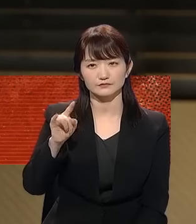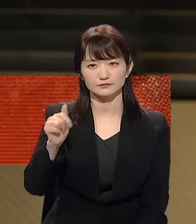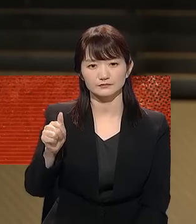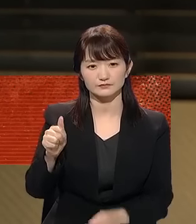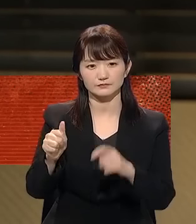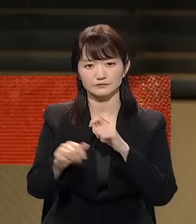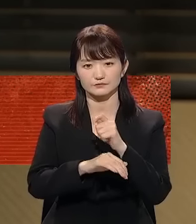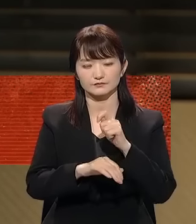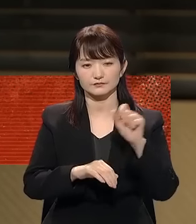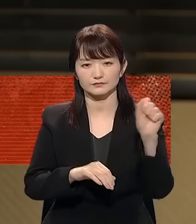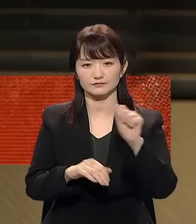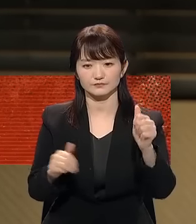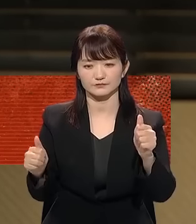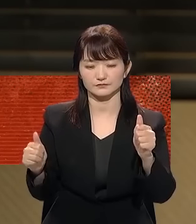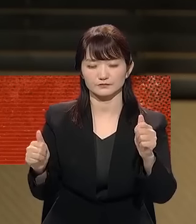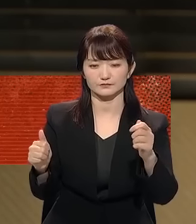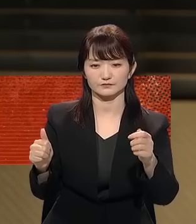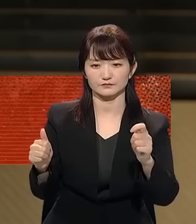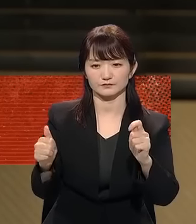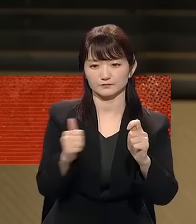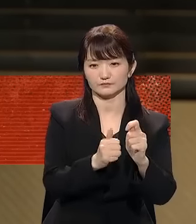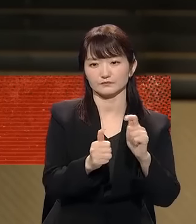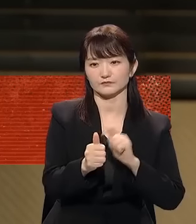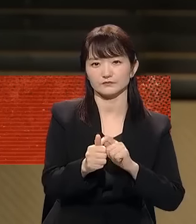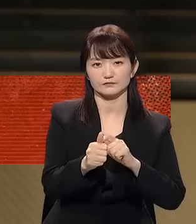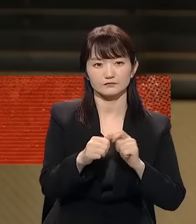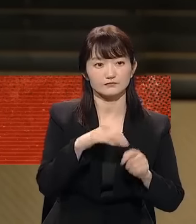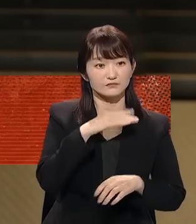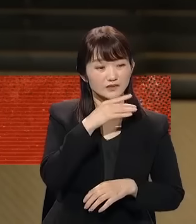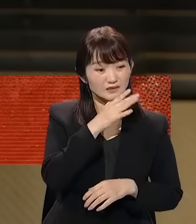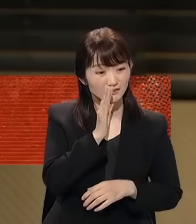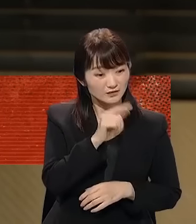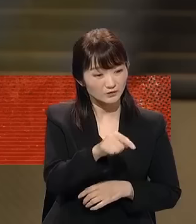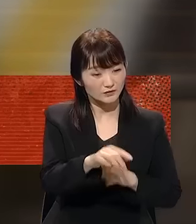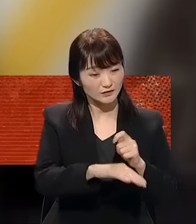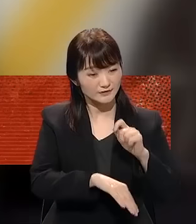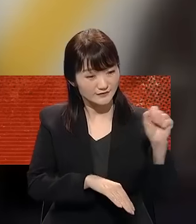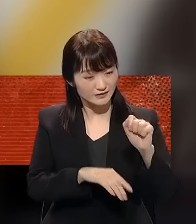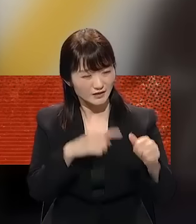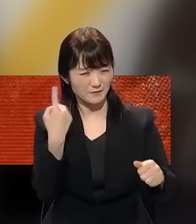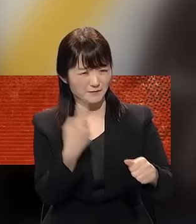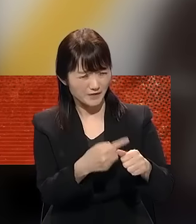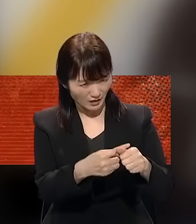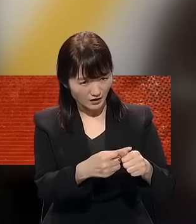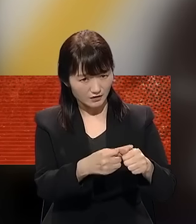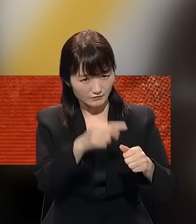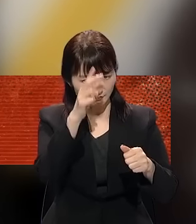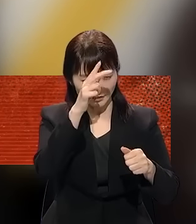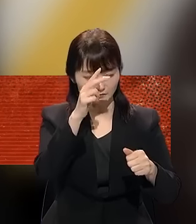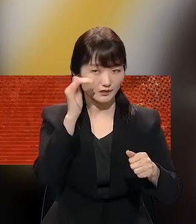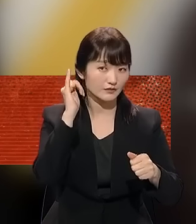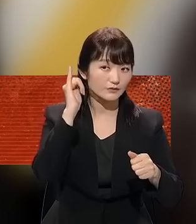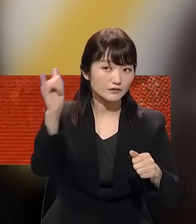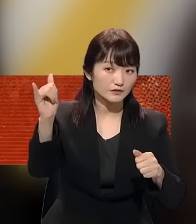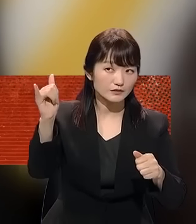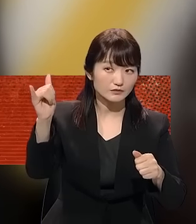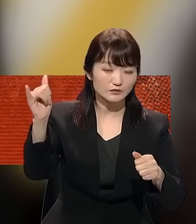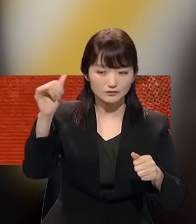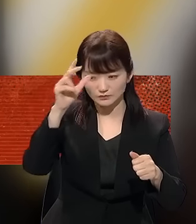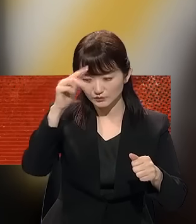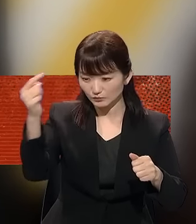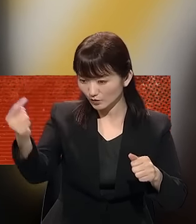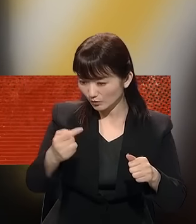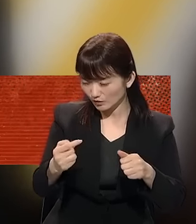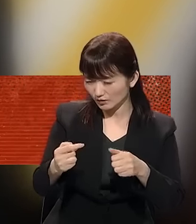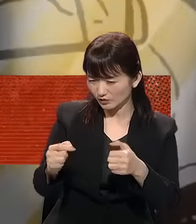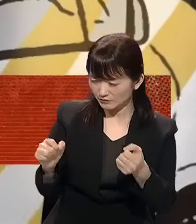먹고 너 택시 하냐라고 욕을 했고요 욕설 하니까 경찰한테 신고를 했고 출동한 경찰한테 행패를